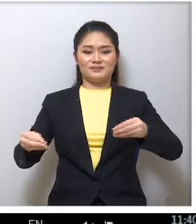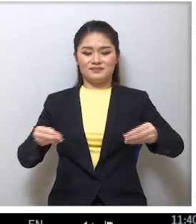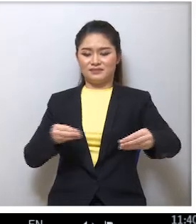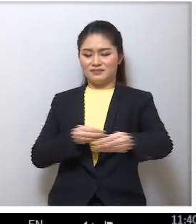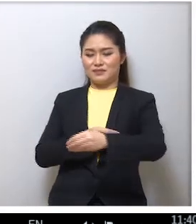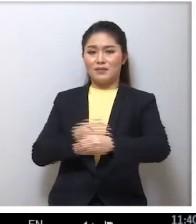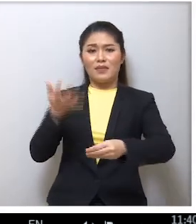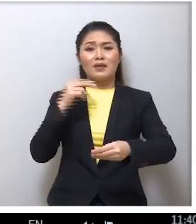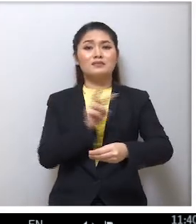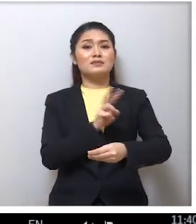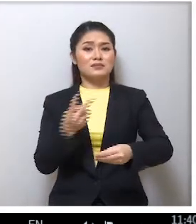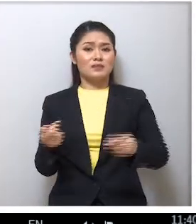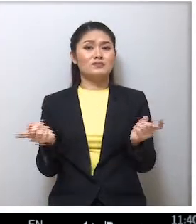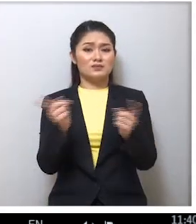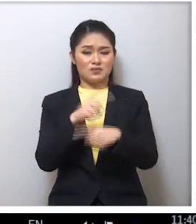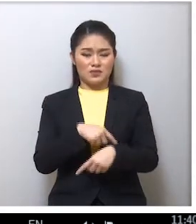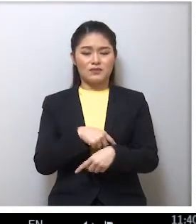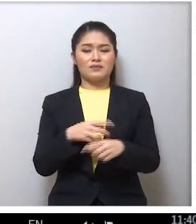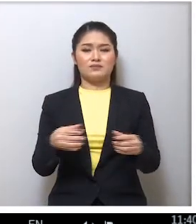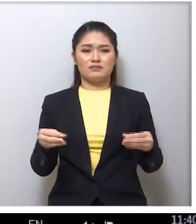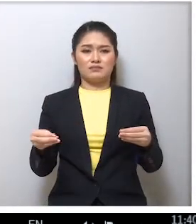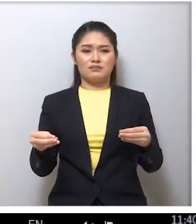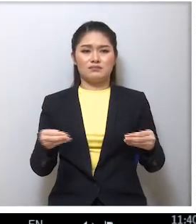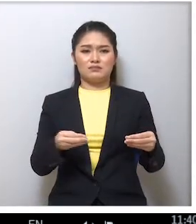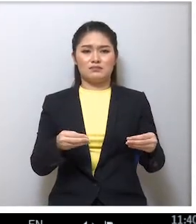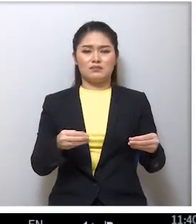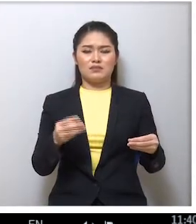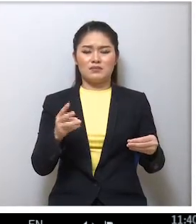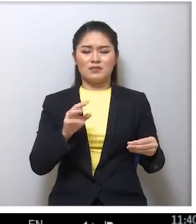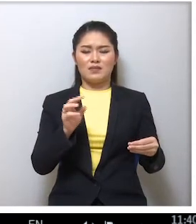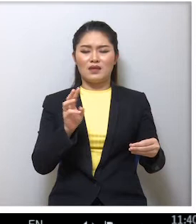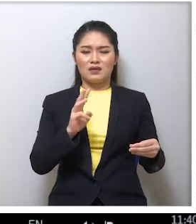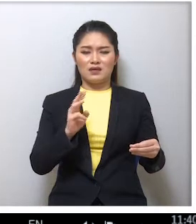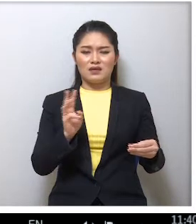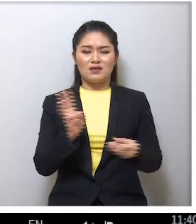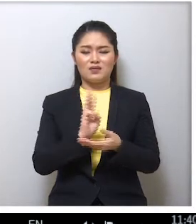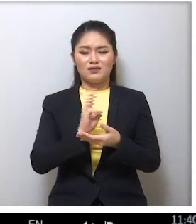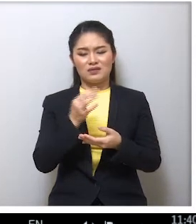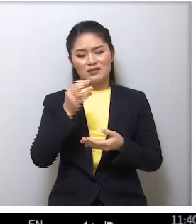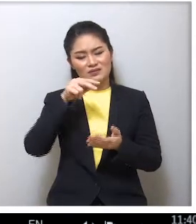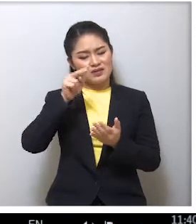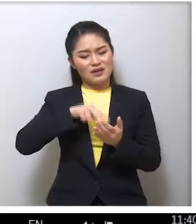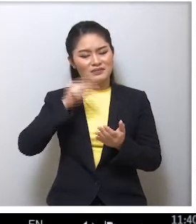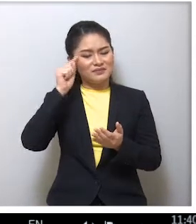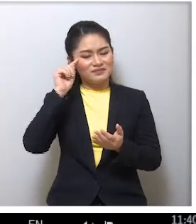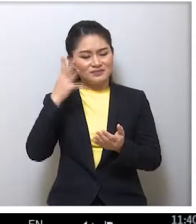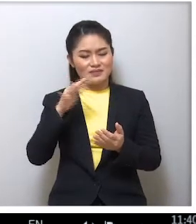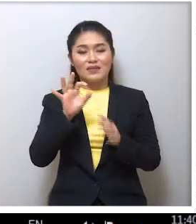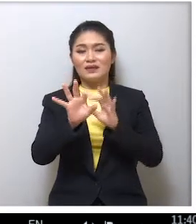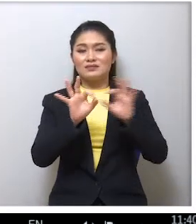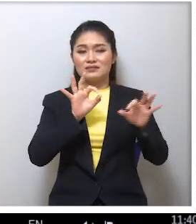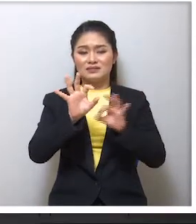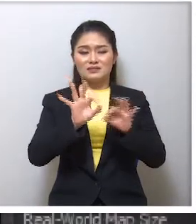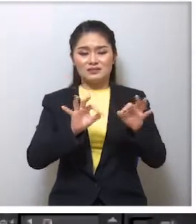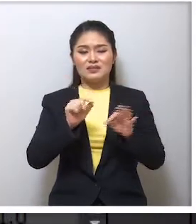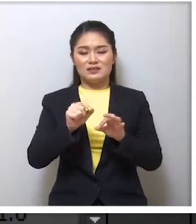เมื่อกี้มันกลับข้างเนาะมันกลับข้างวิไลอ่านไม่ออกใช่ไหมครับมันกลับหัวกลับหางแบบนี้ให้เรามาเลือกที่